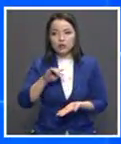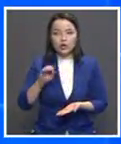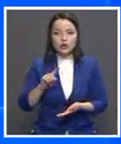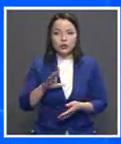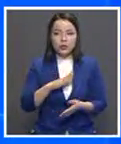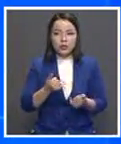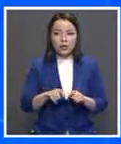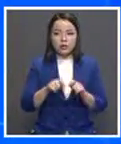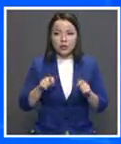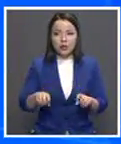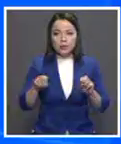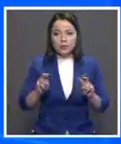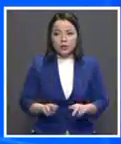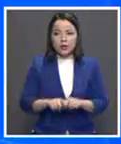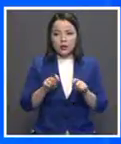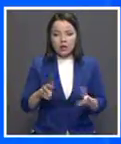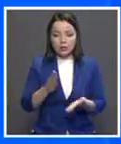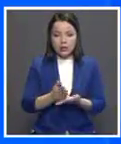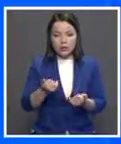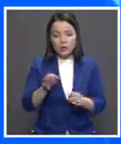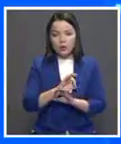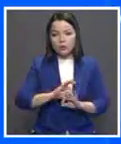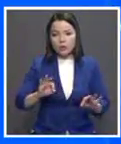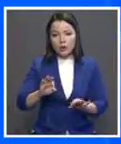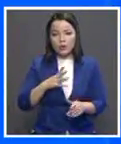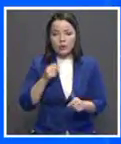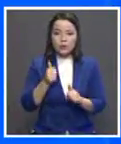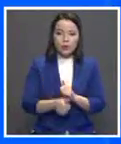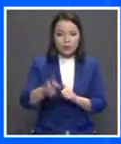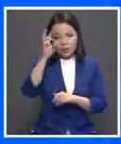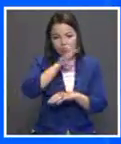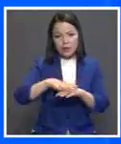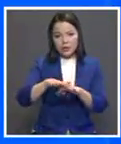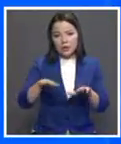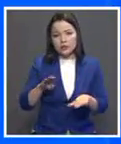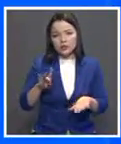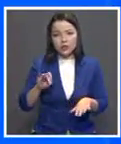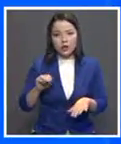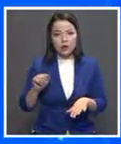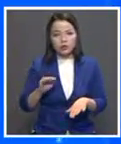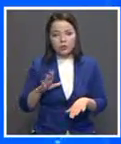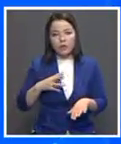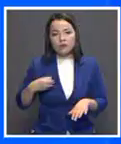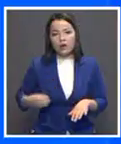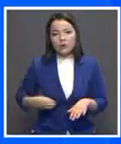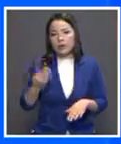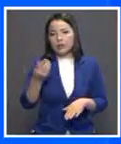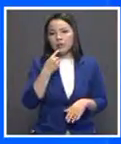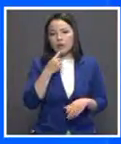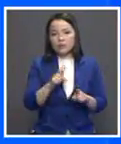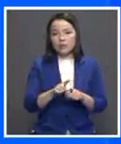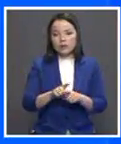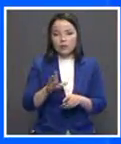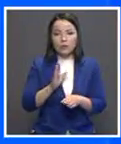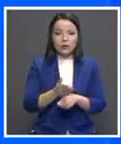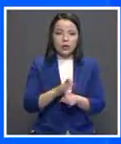ашылды. Мұндай қабылдау бөлімшелері әлемнің озық елдеріндегі емдеу мекемелерінде бар. Триаж сөзі француз тілінен аударғанда